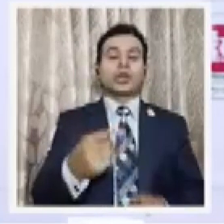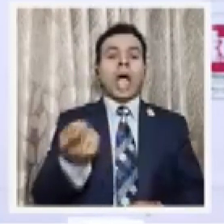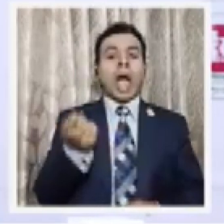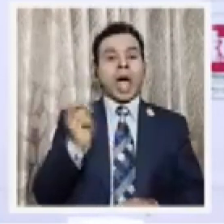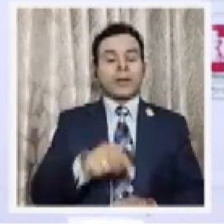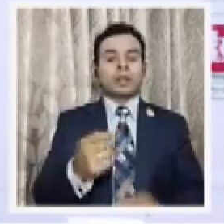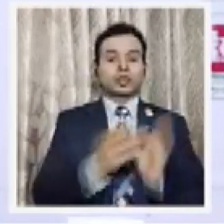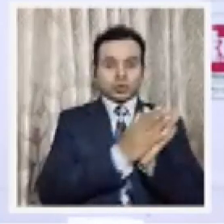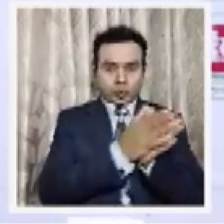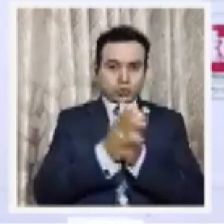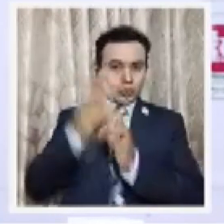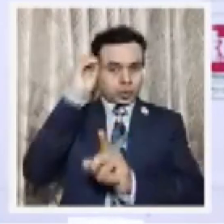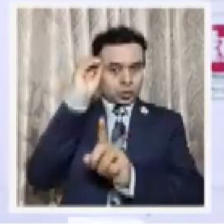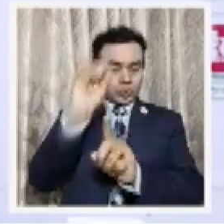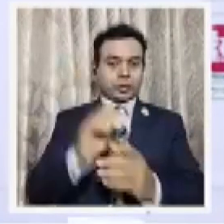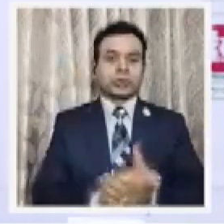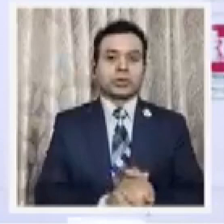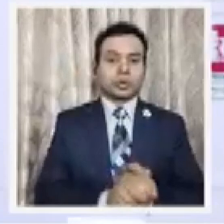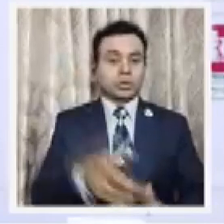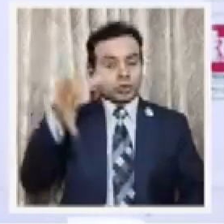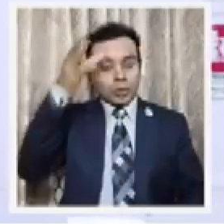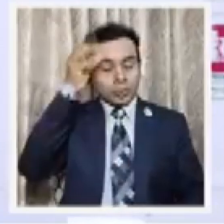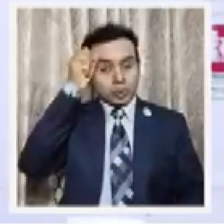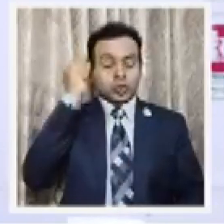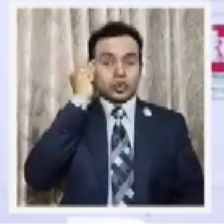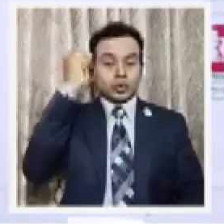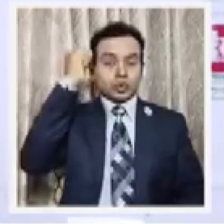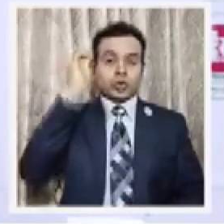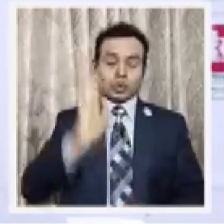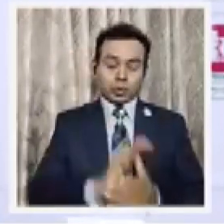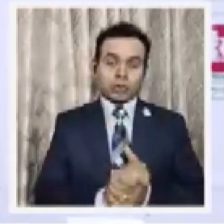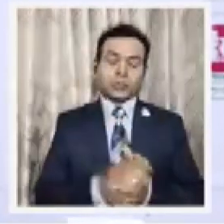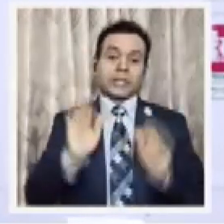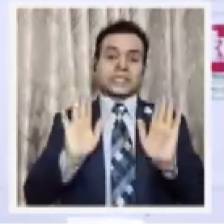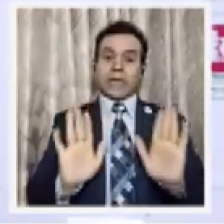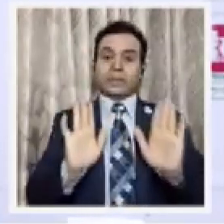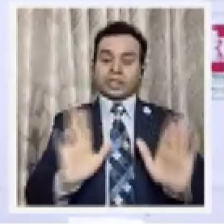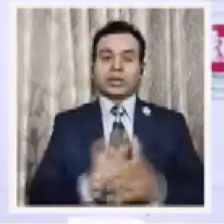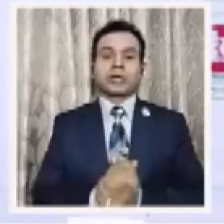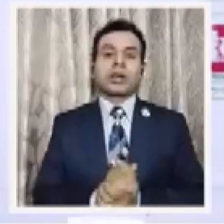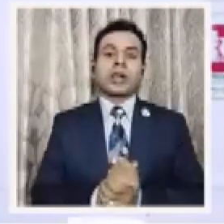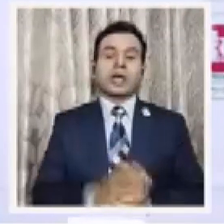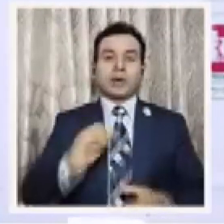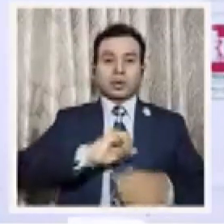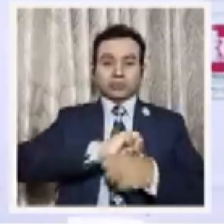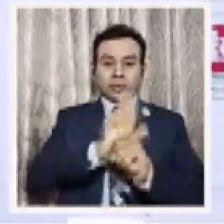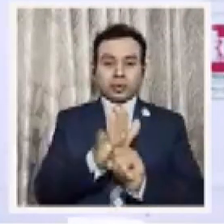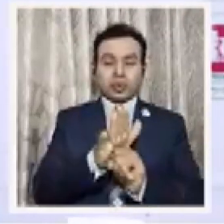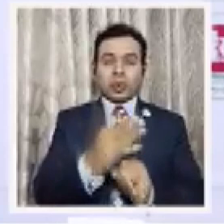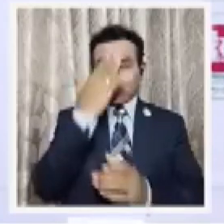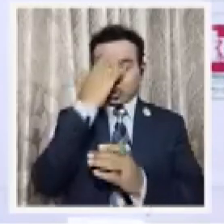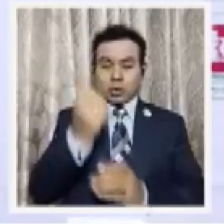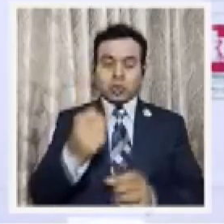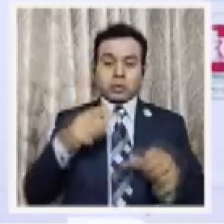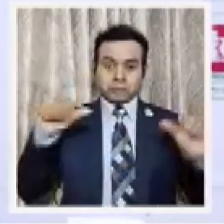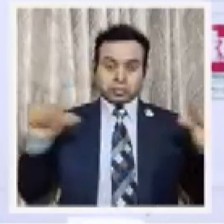বিশ্বের তথ্য। তথ্য শেষ করবার আগে প্রতিদিনের মতো আবারও আপনাদের স্মরণ করিয়ে দিতে চাই, সচেতন হন,